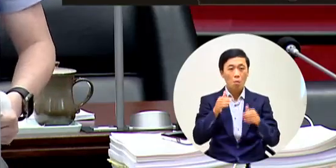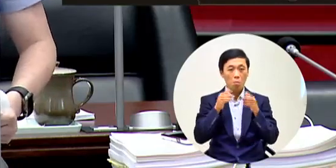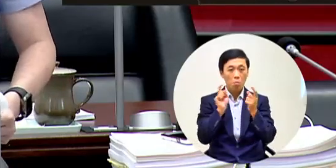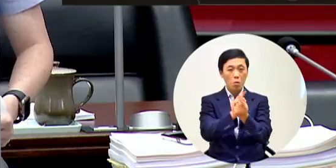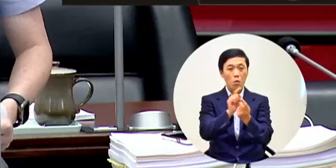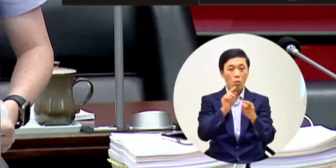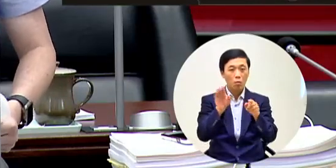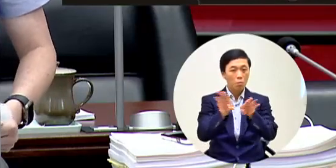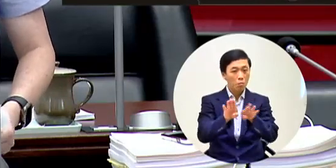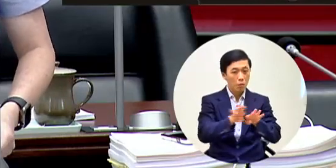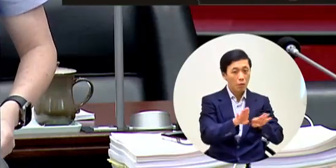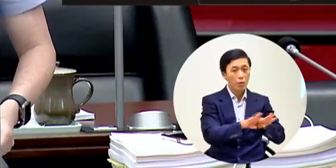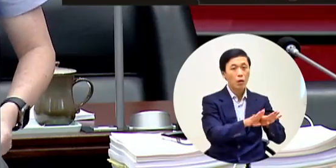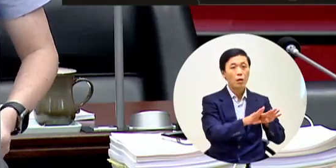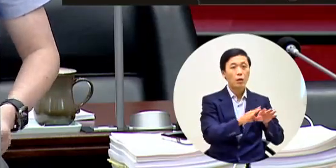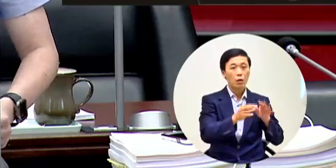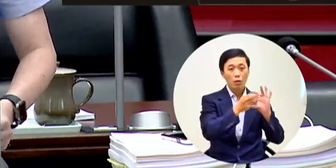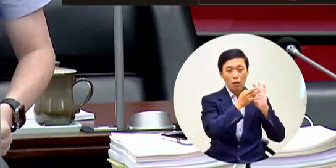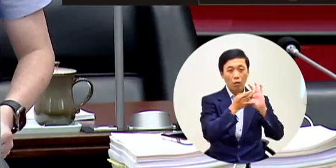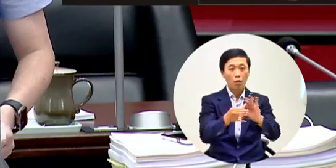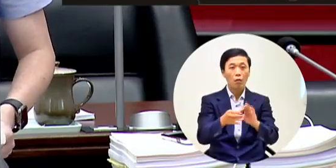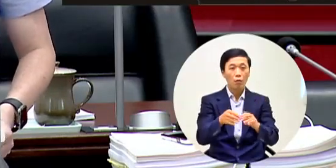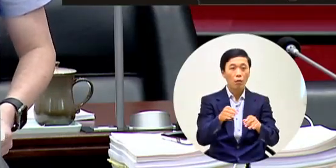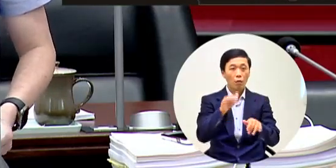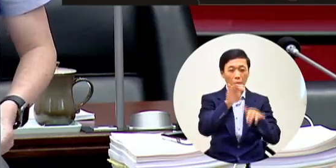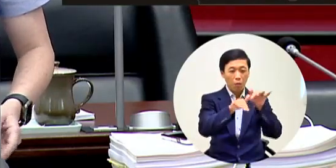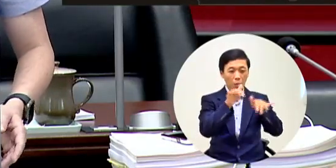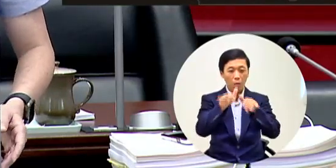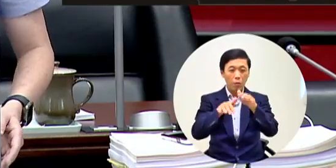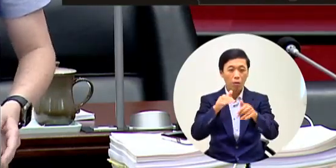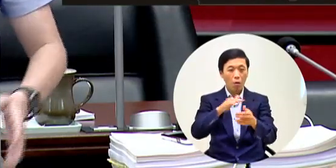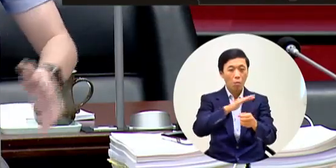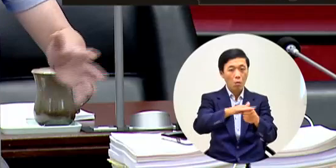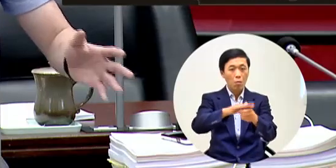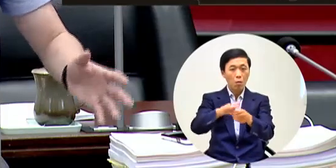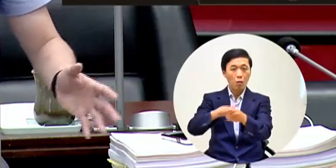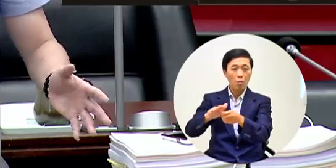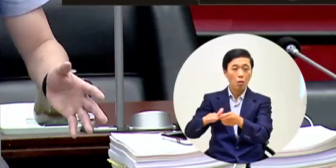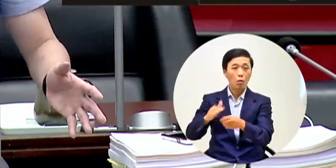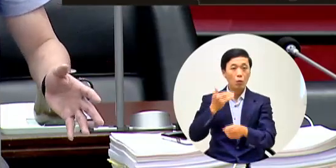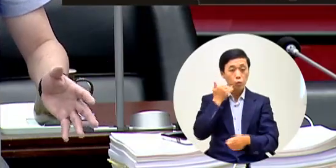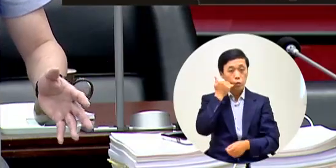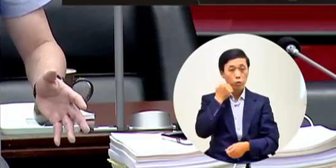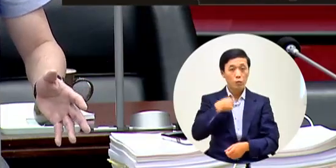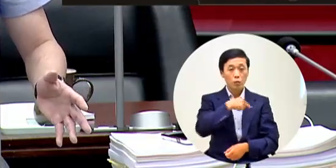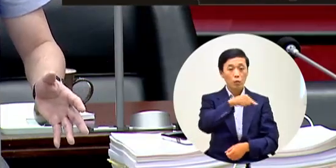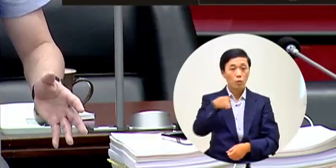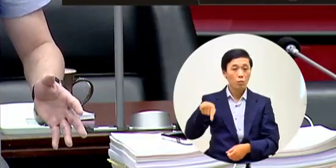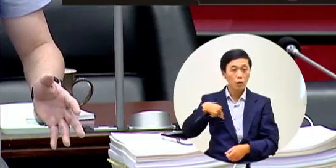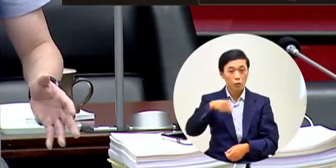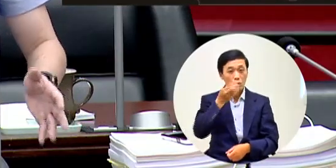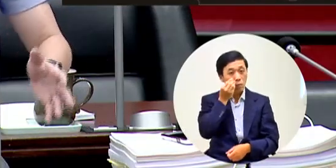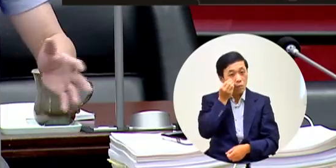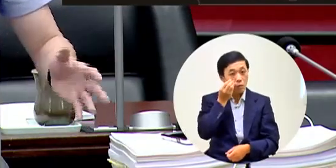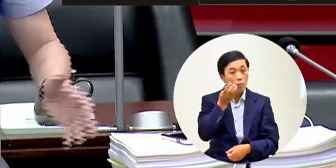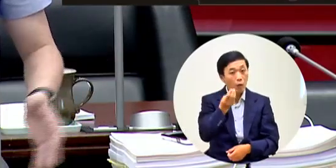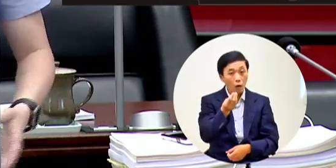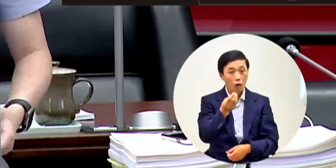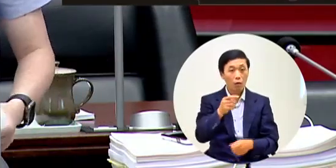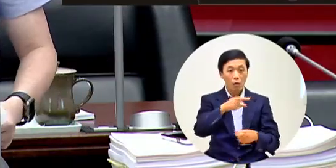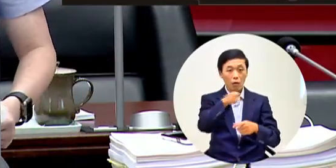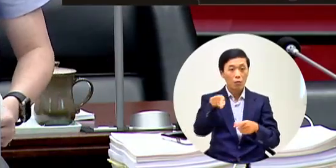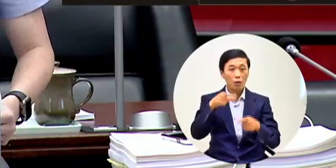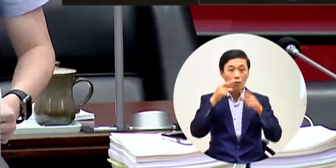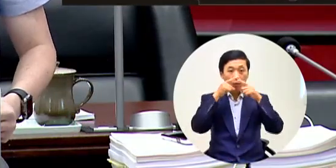点人哦，拢坐到那山的。那如果都没有，因为我们去看也都没有戴口罩，也没有保持